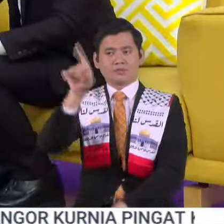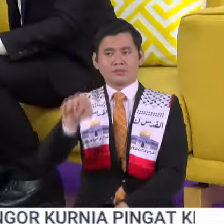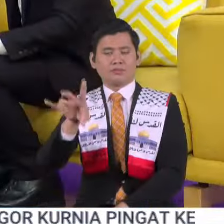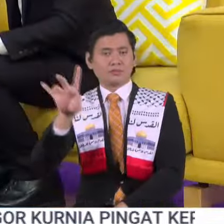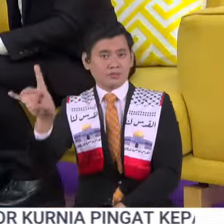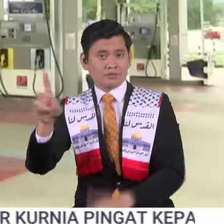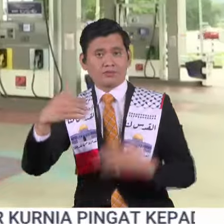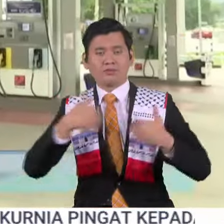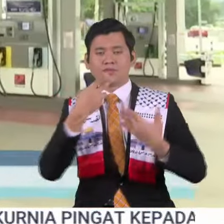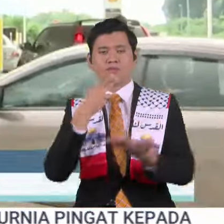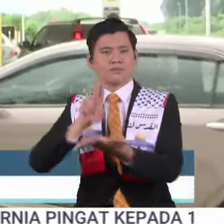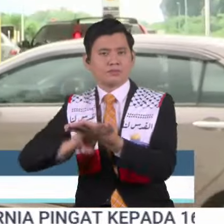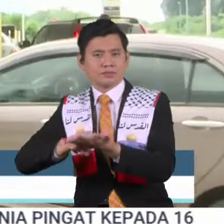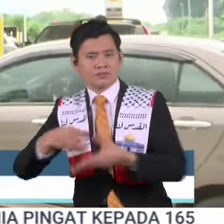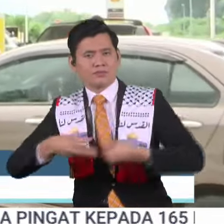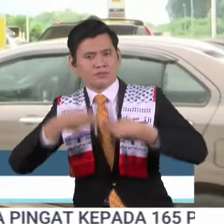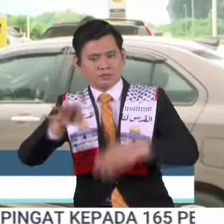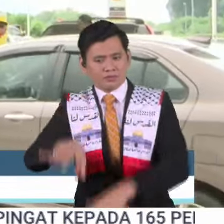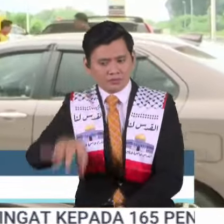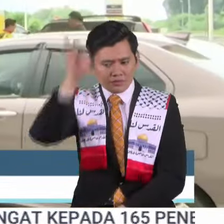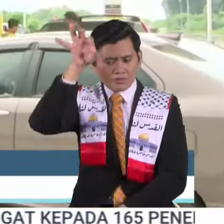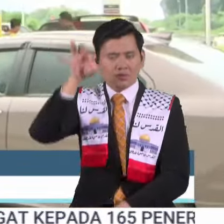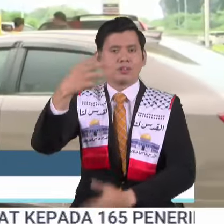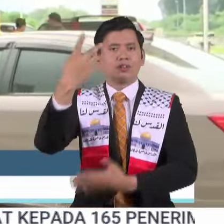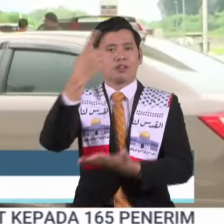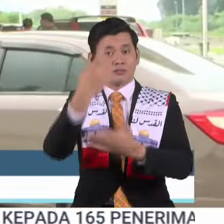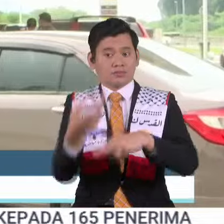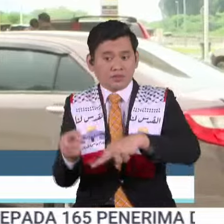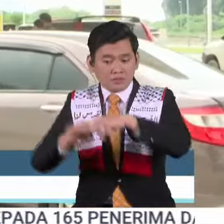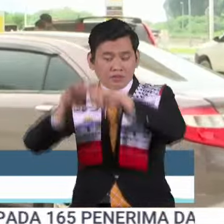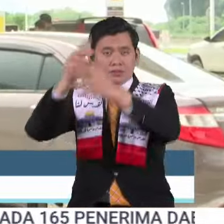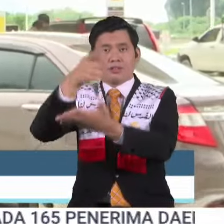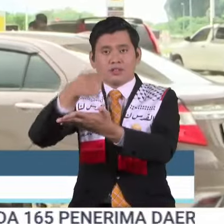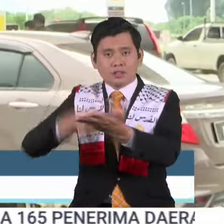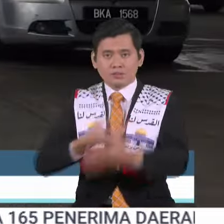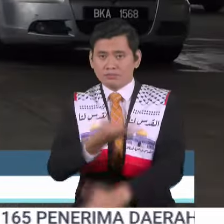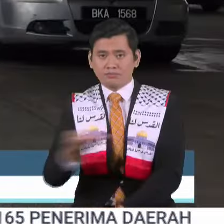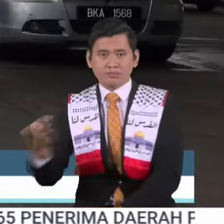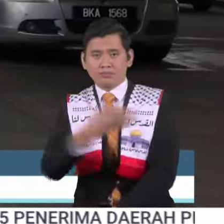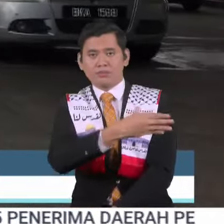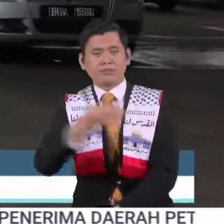notis dikeluarkan kepada pihak dikesan naikkan harga barangan dan perkhidmatan.